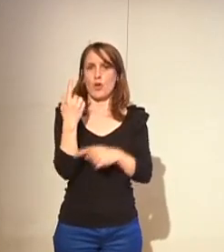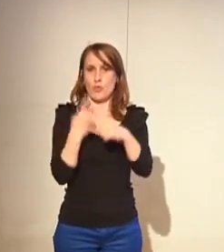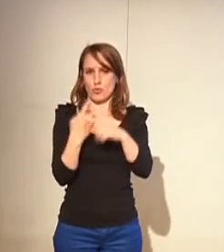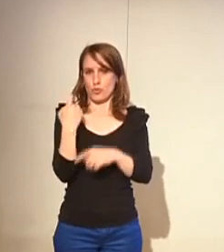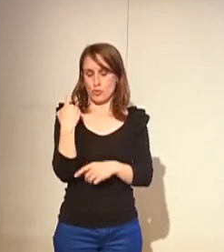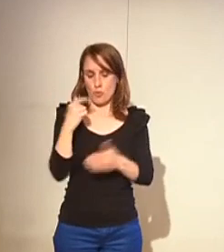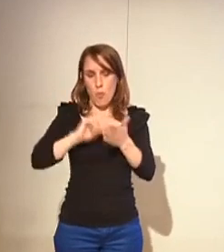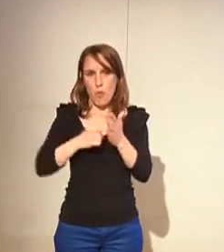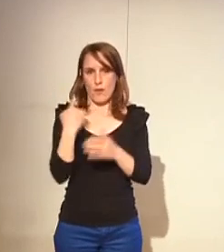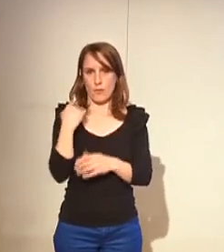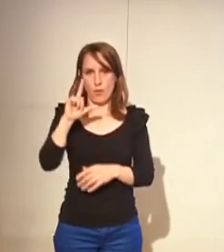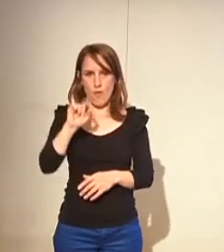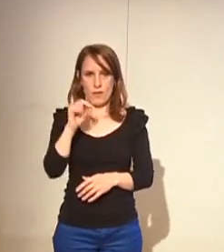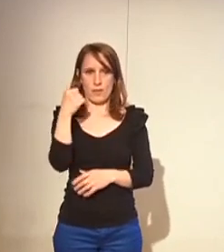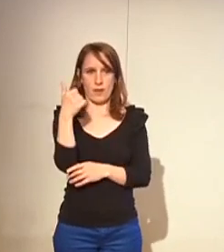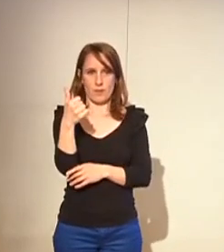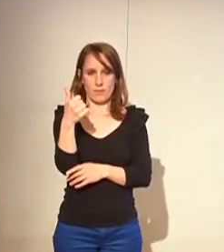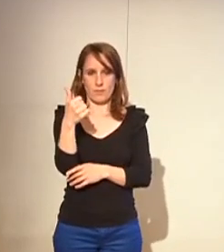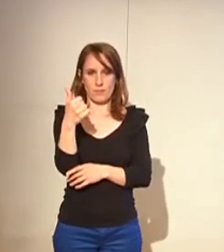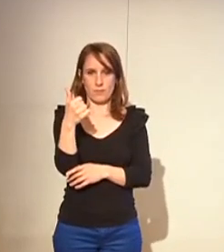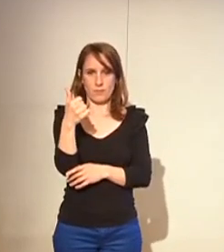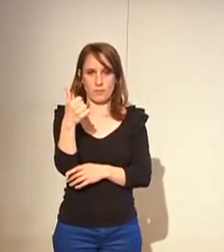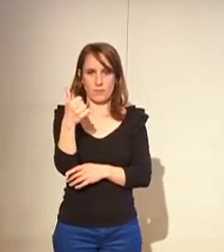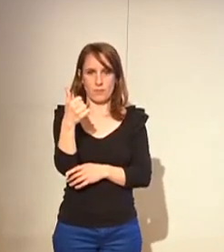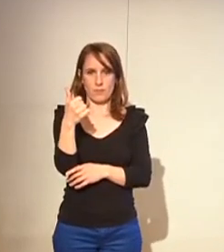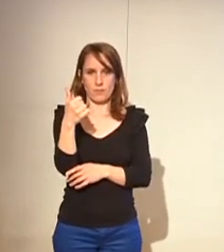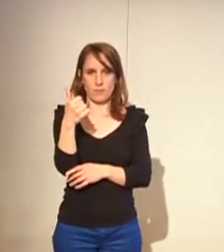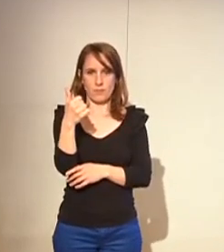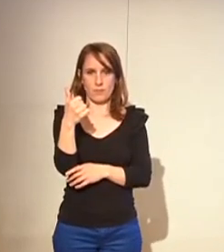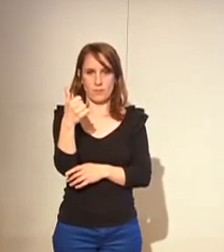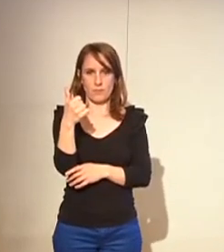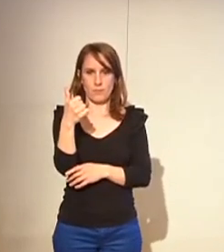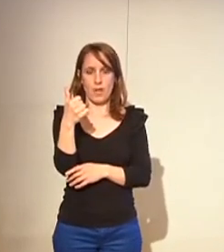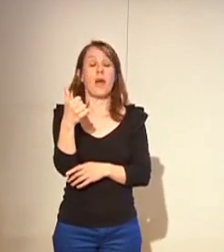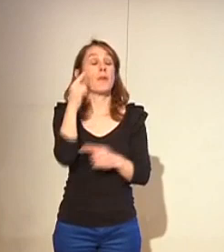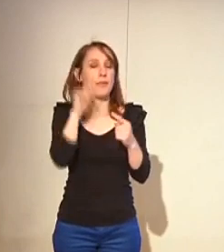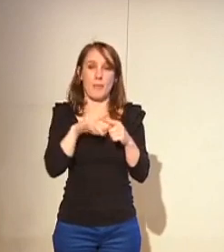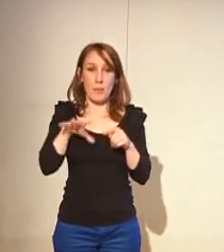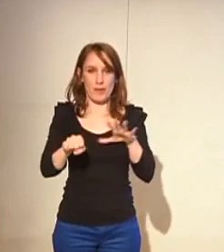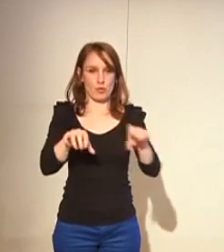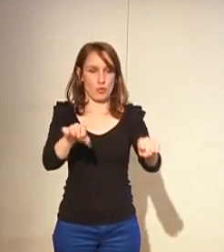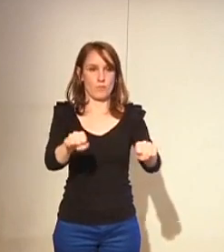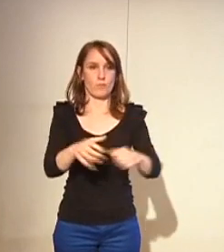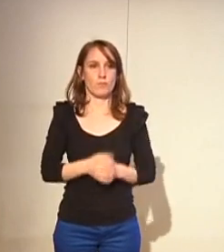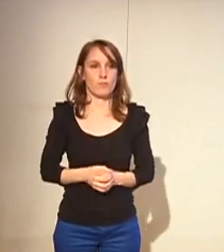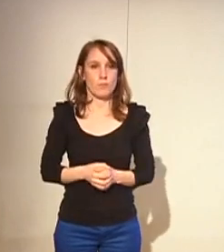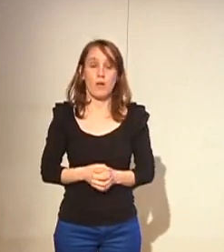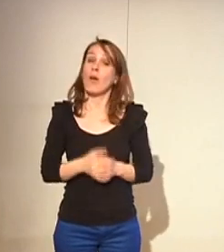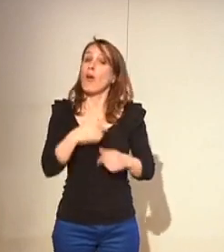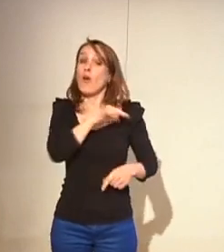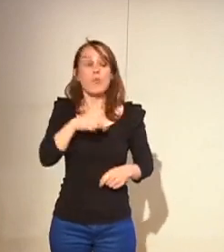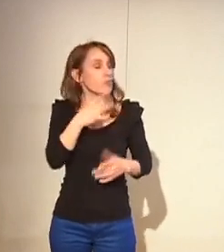traite des questions de préemption nous contestons pas le principe de la